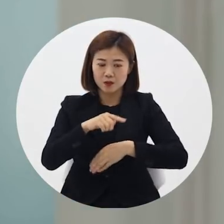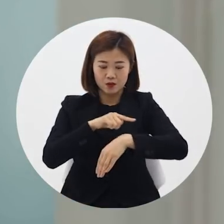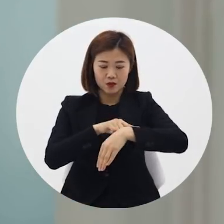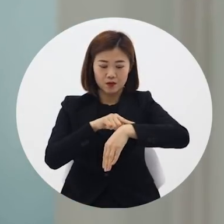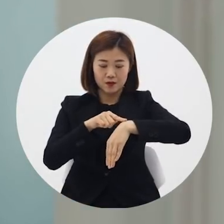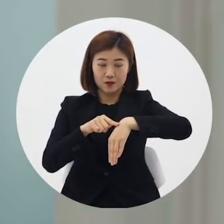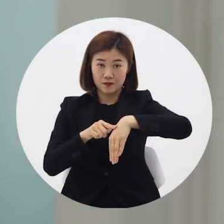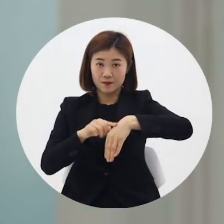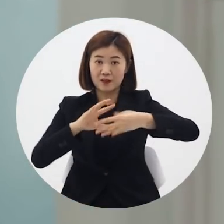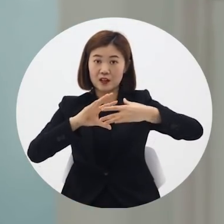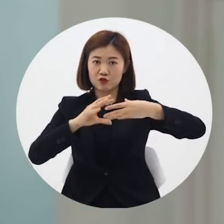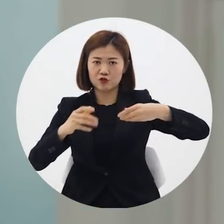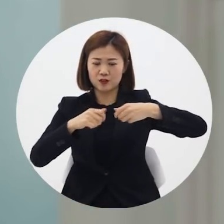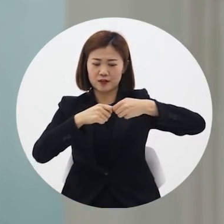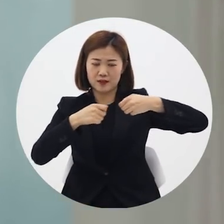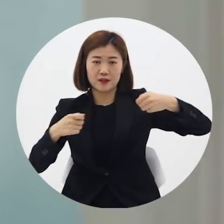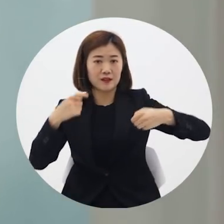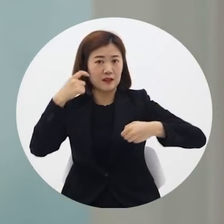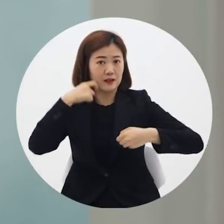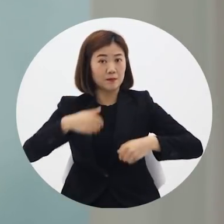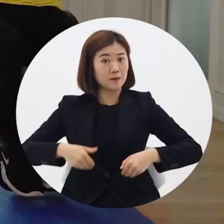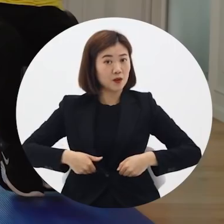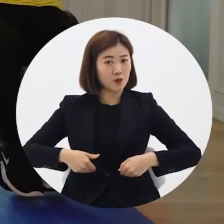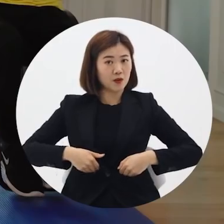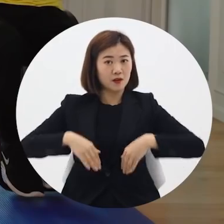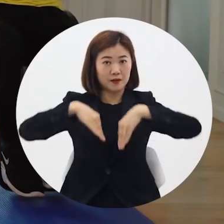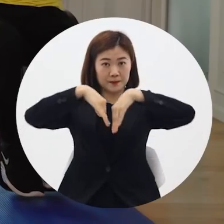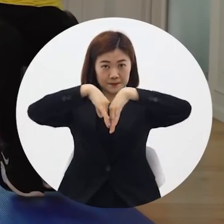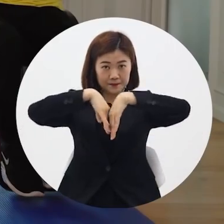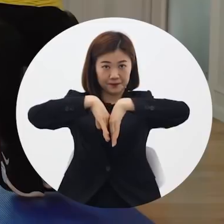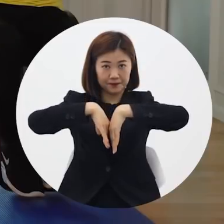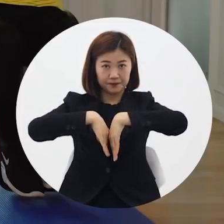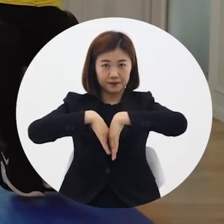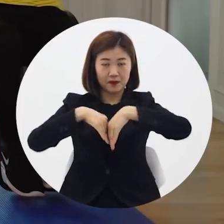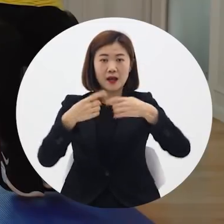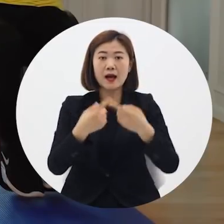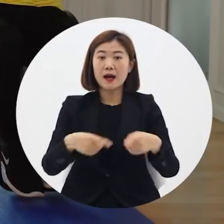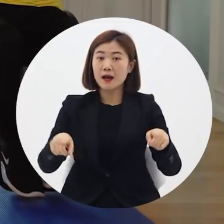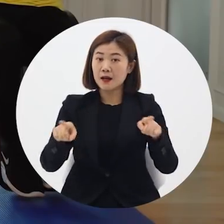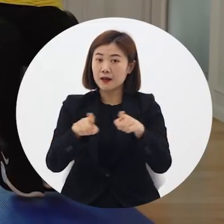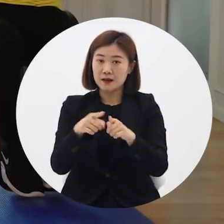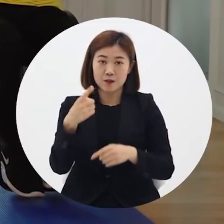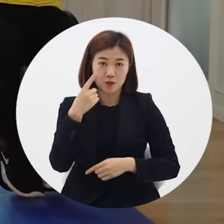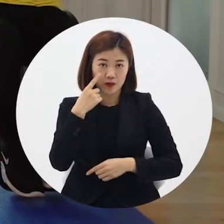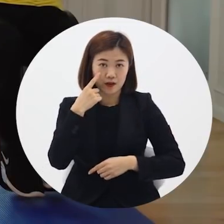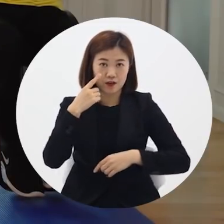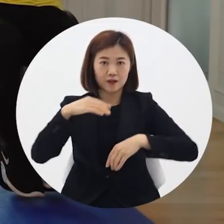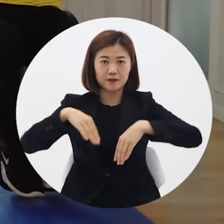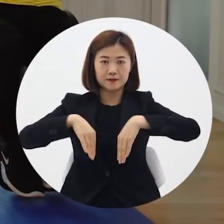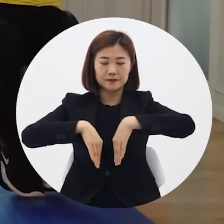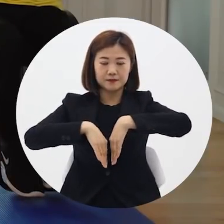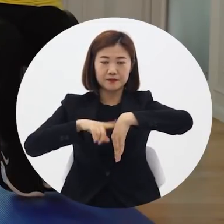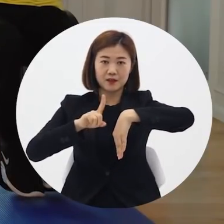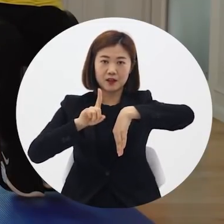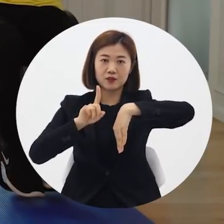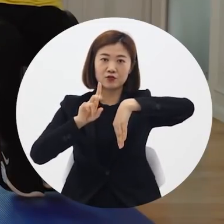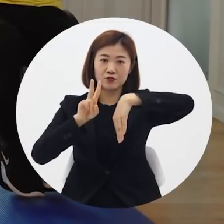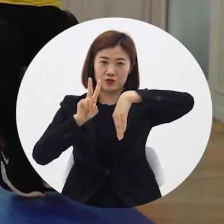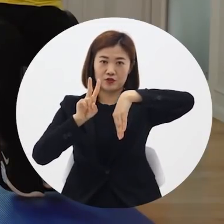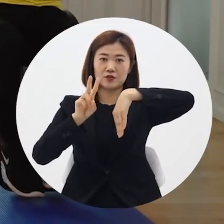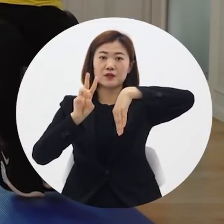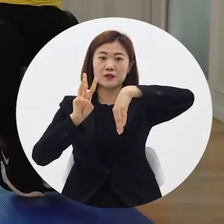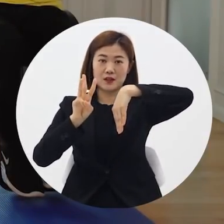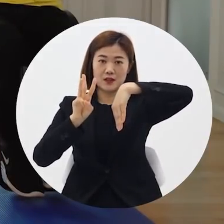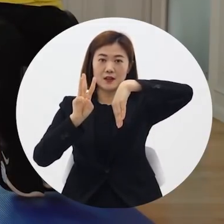손등이 당기는 느낌이 나야 합니다. 자, 이제 다 함께 해볼까요? 하나,